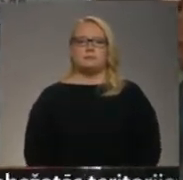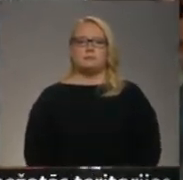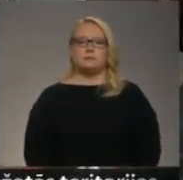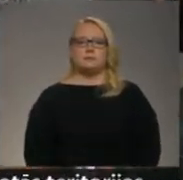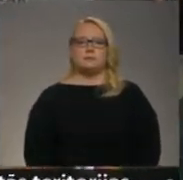televīzija.